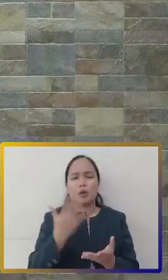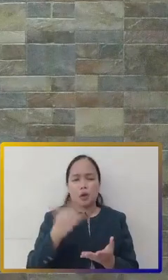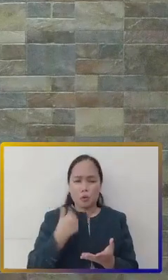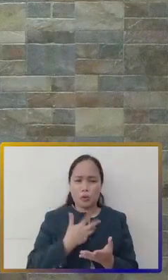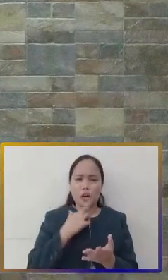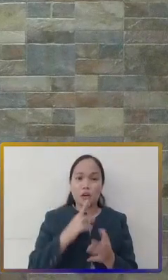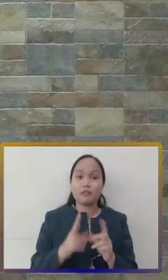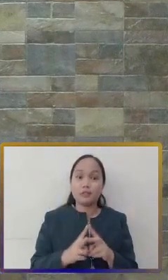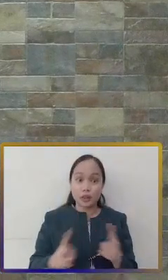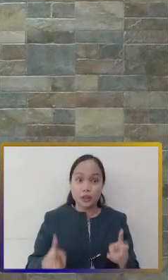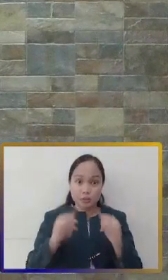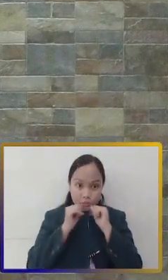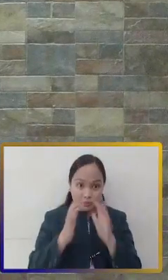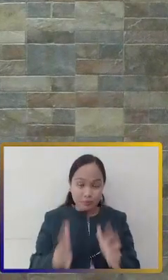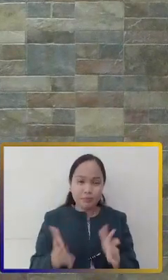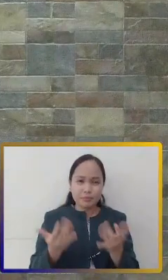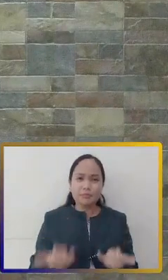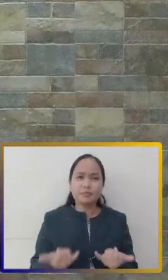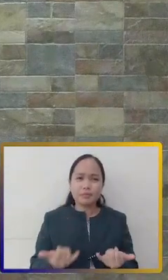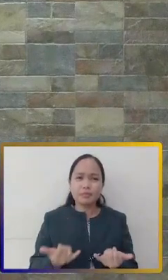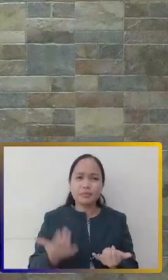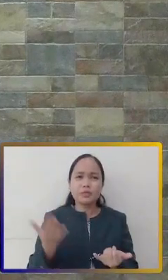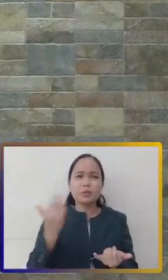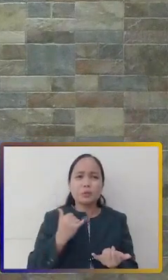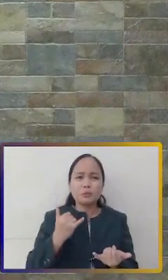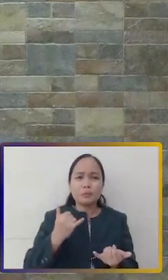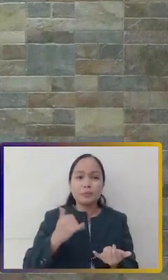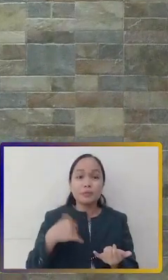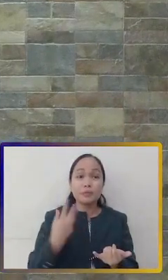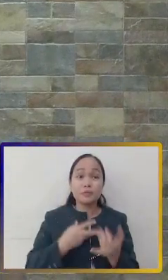na po agad natin sa isipan natin ito that we are blessed